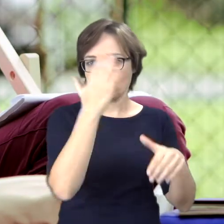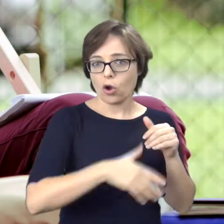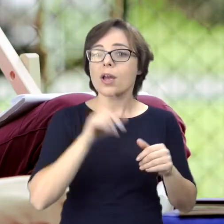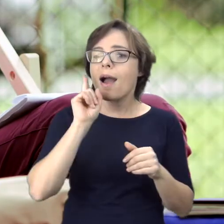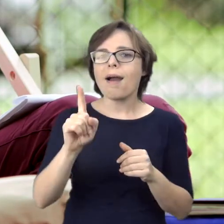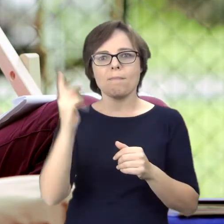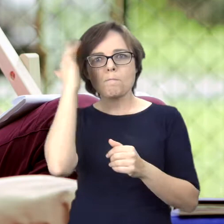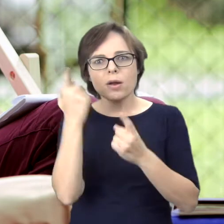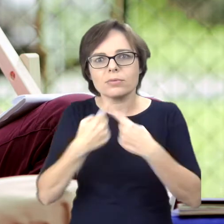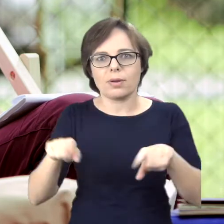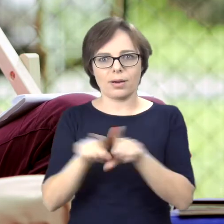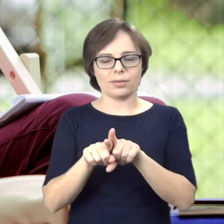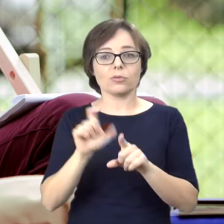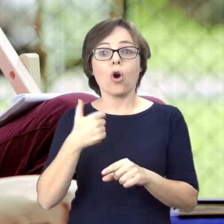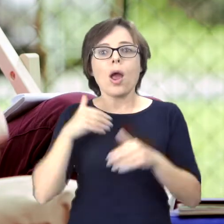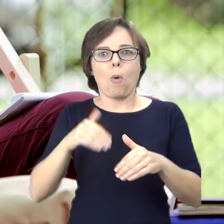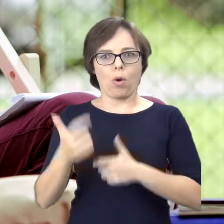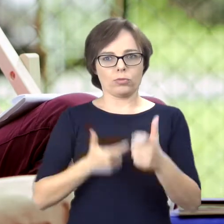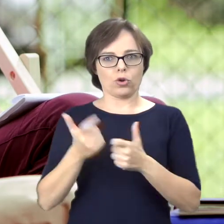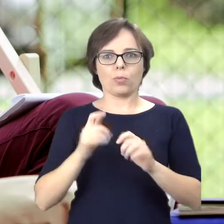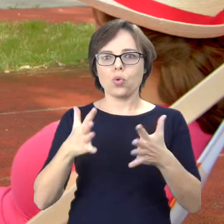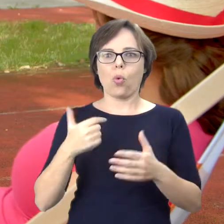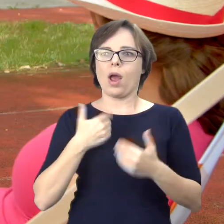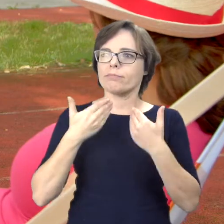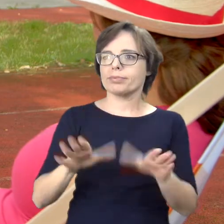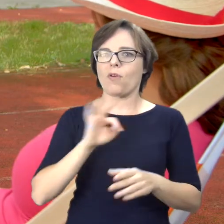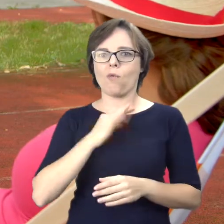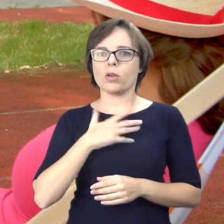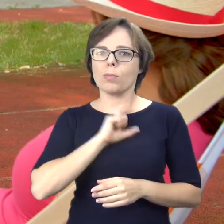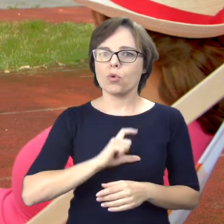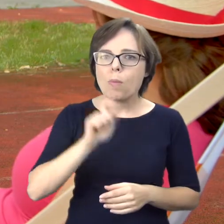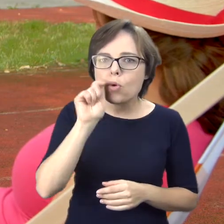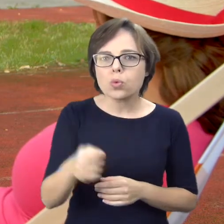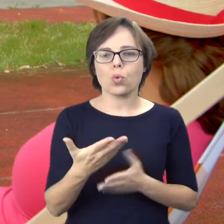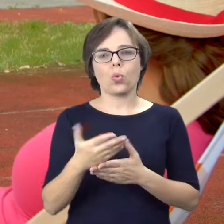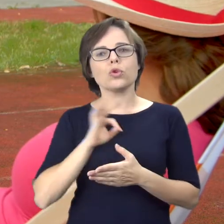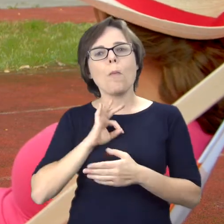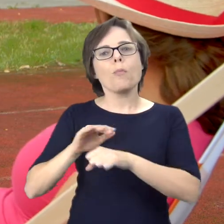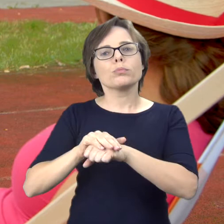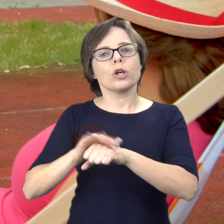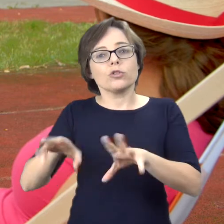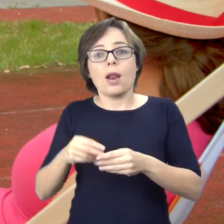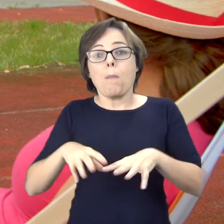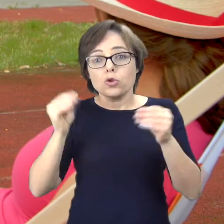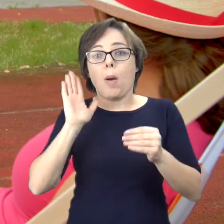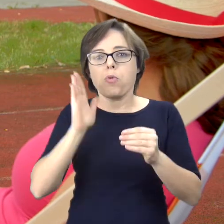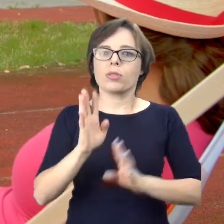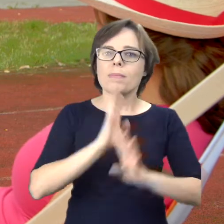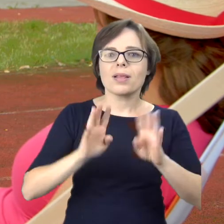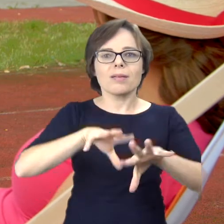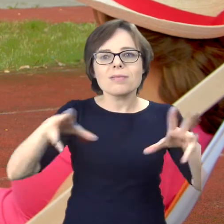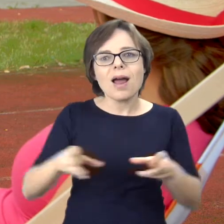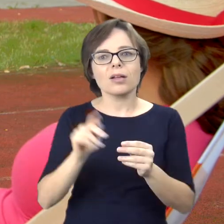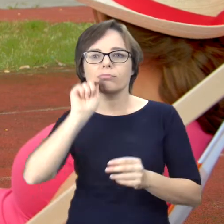marzeń, wiesz, to co ja mogłem zrobić będąc na swoim, czyli otwierając biuro podróży, zaczynając moimi przyjaciółmi na początku, a potem już z klientami, jeździć po